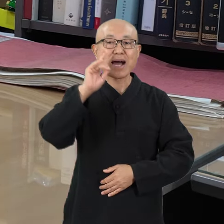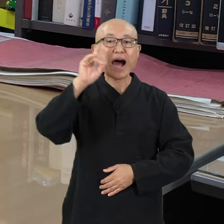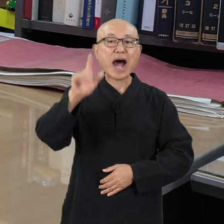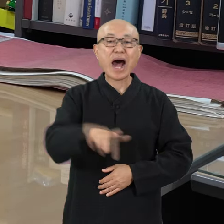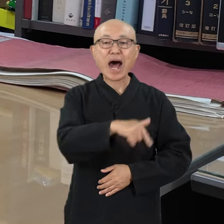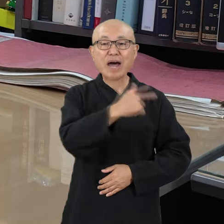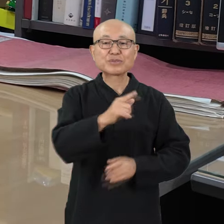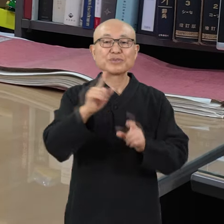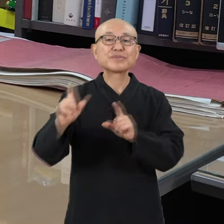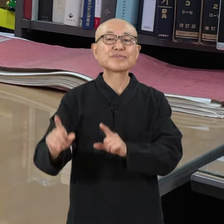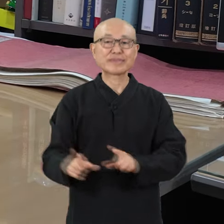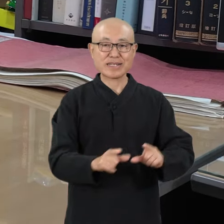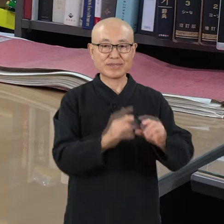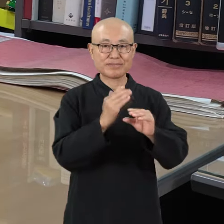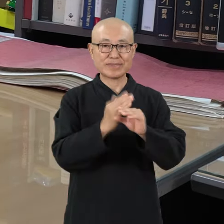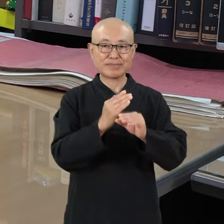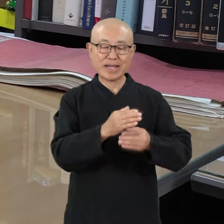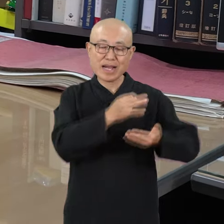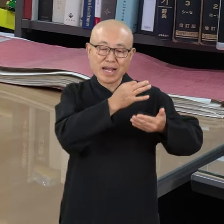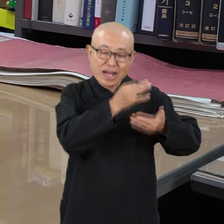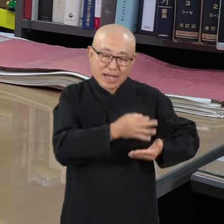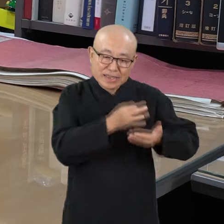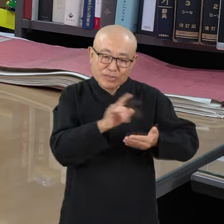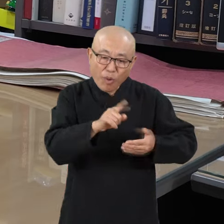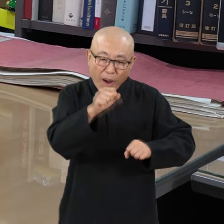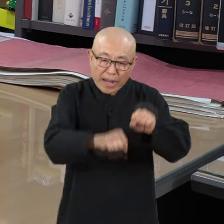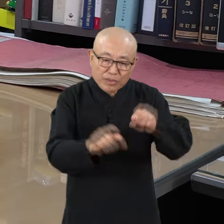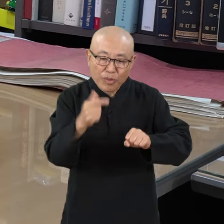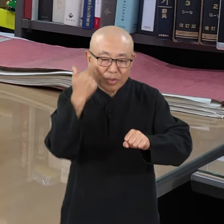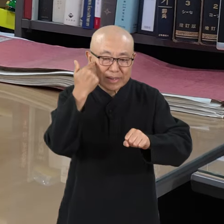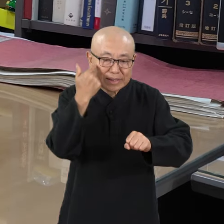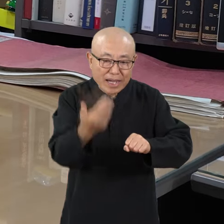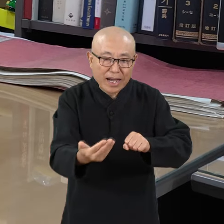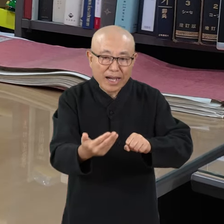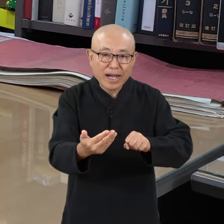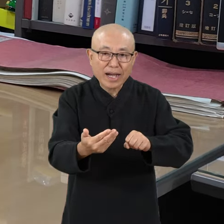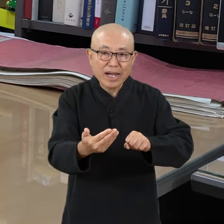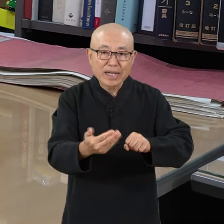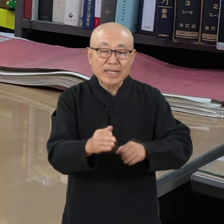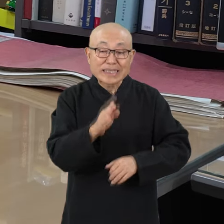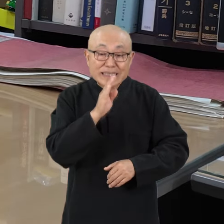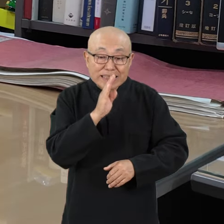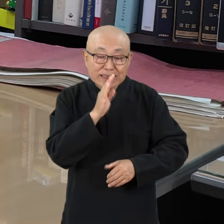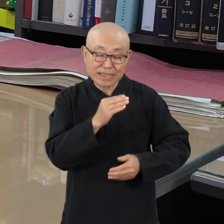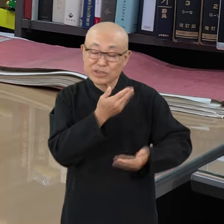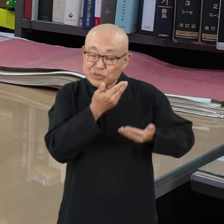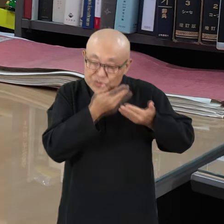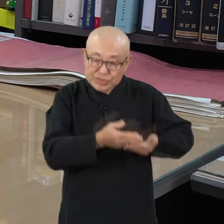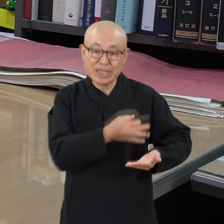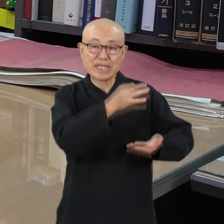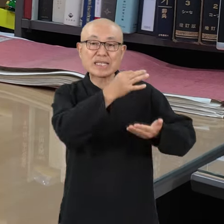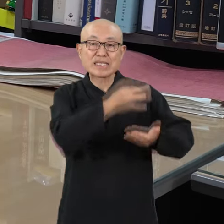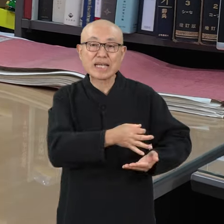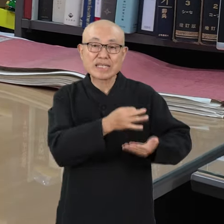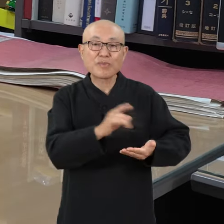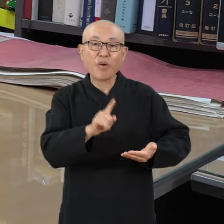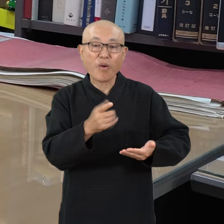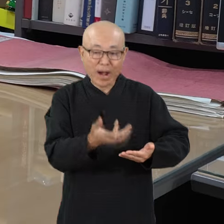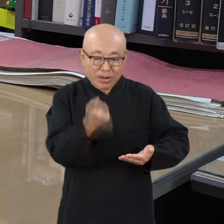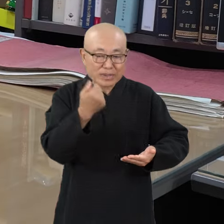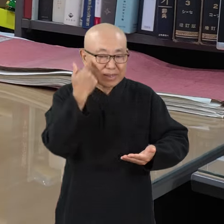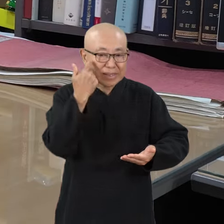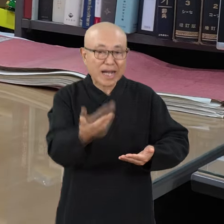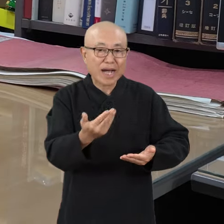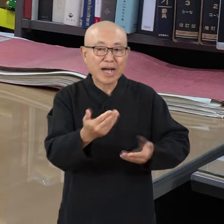보내면서 가치 있는 일을 하고 있느냐. 재산, 진정한 재산을 갖고 있느냐. 그래서